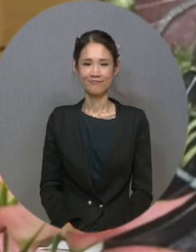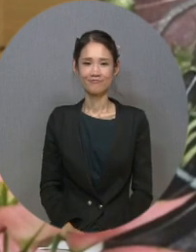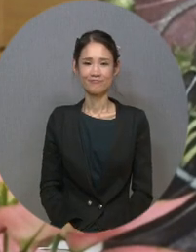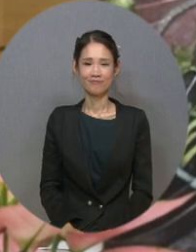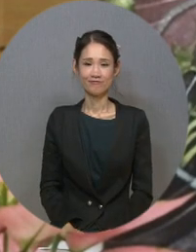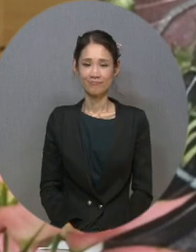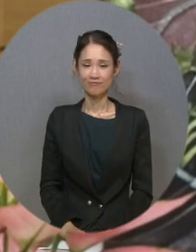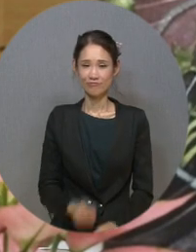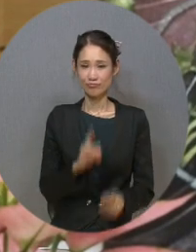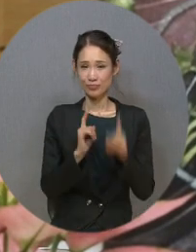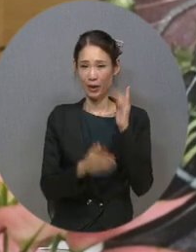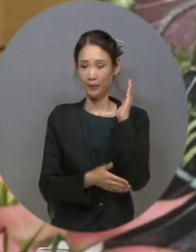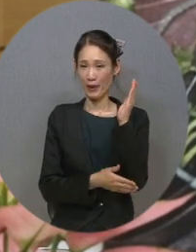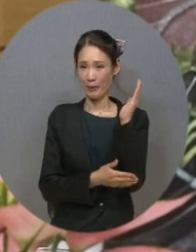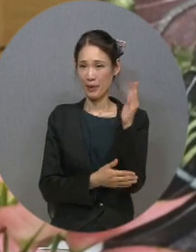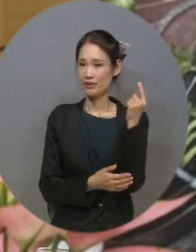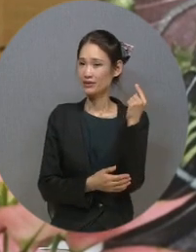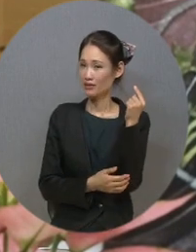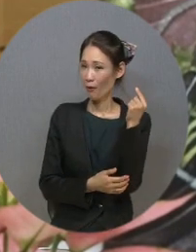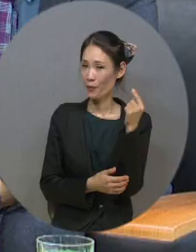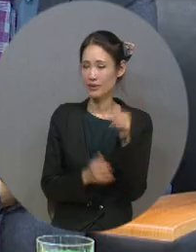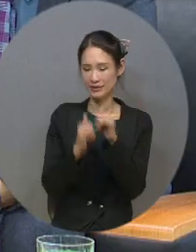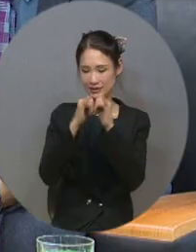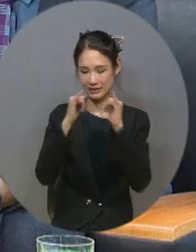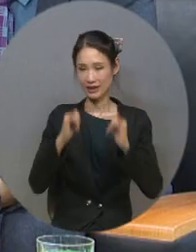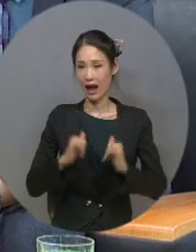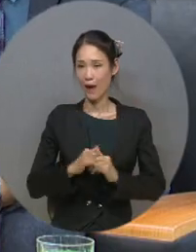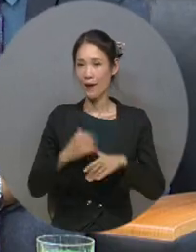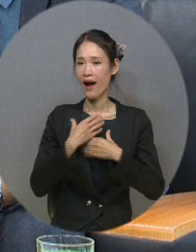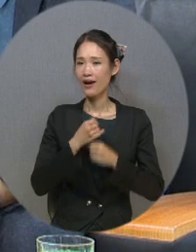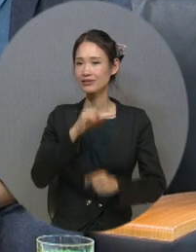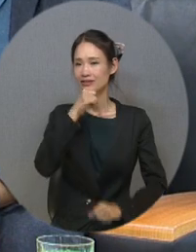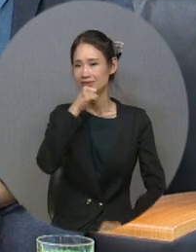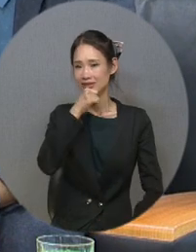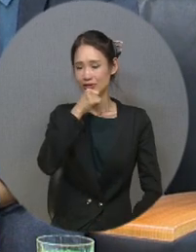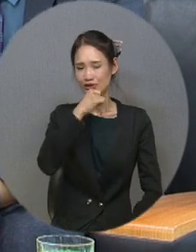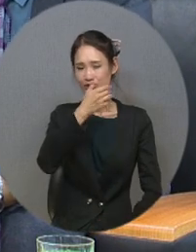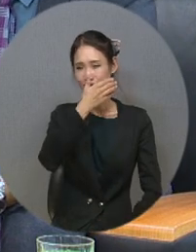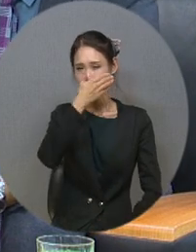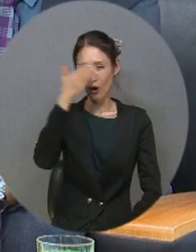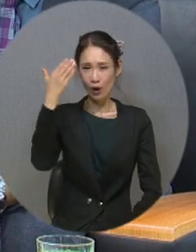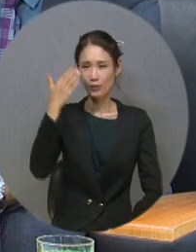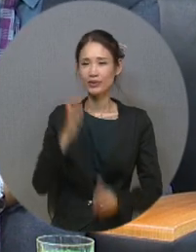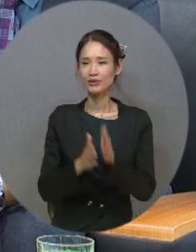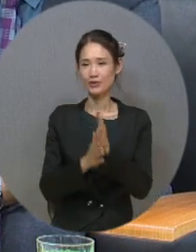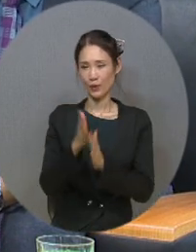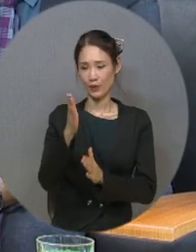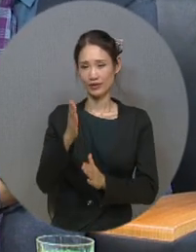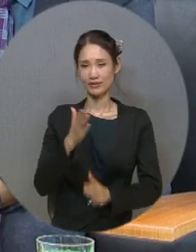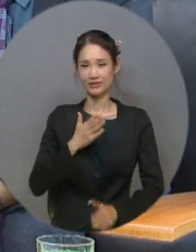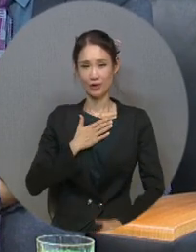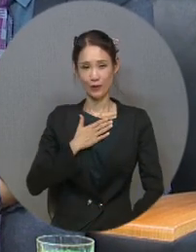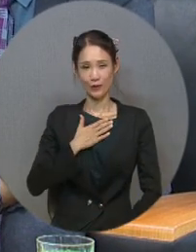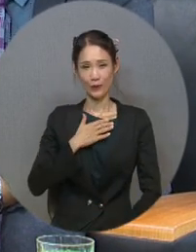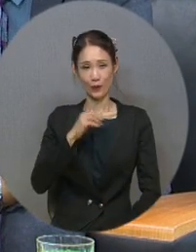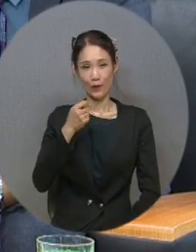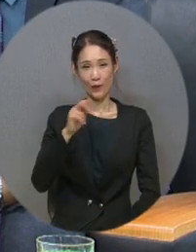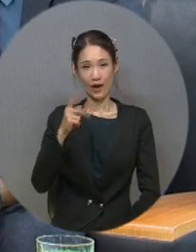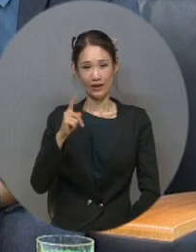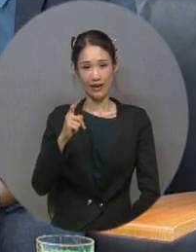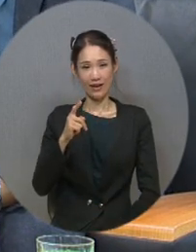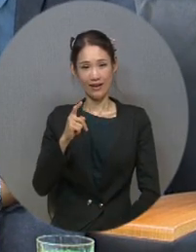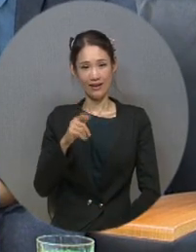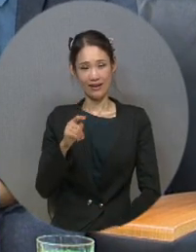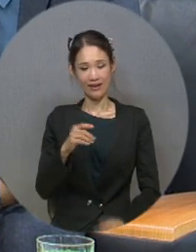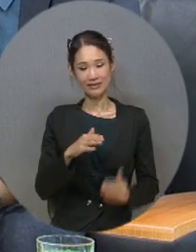듣고 나니까 사회 안전지수 1위, 젊은 도시, 네. 저도 광양으로 이전을